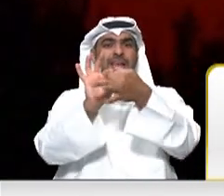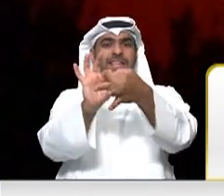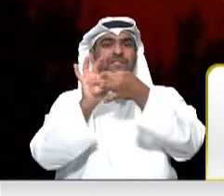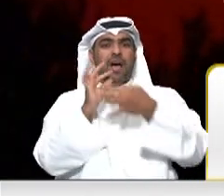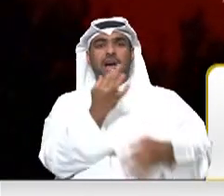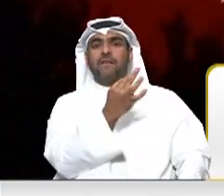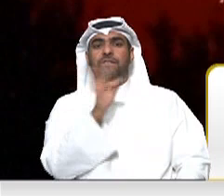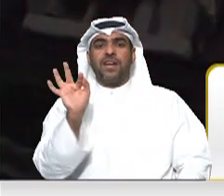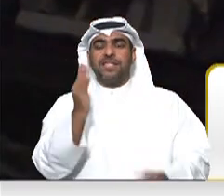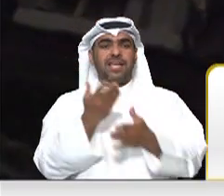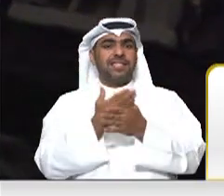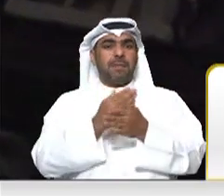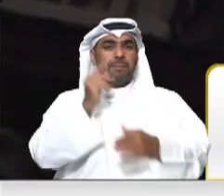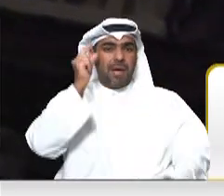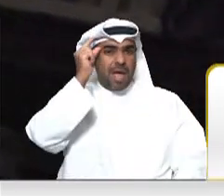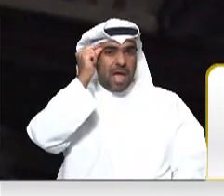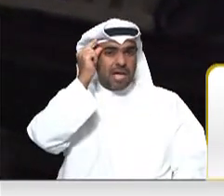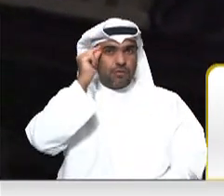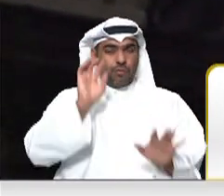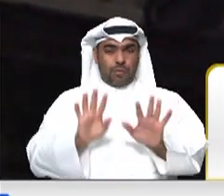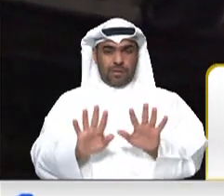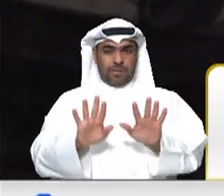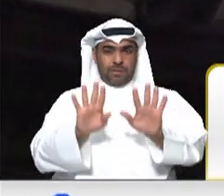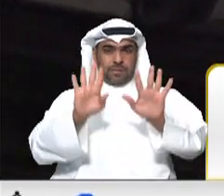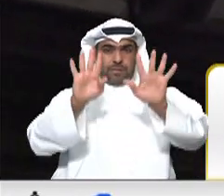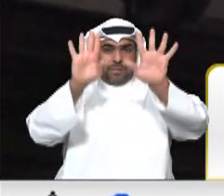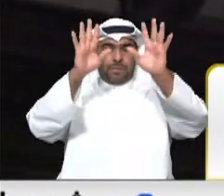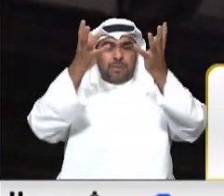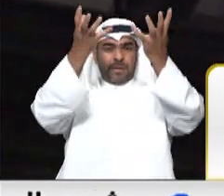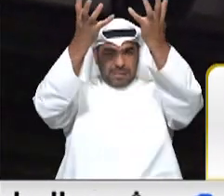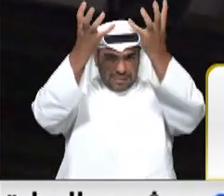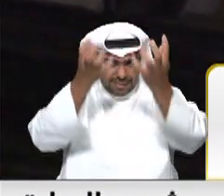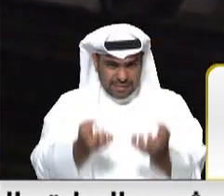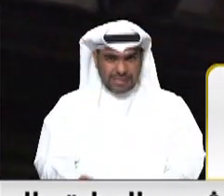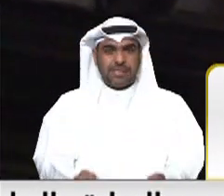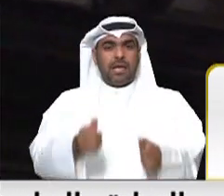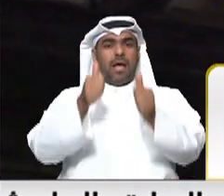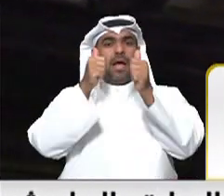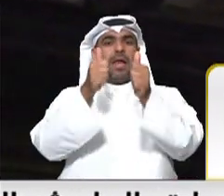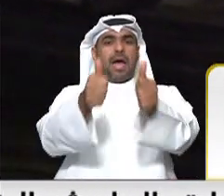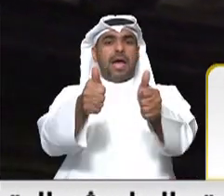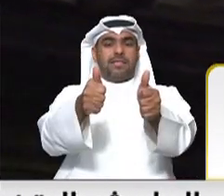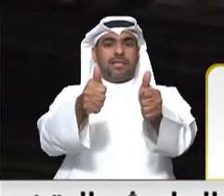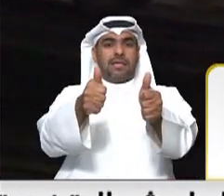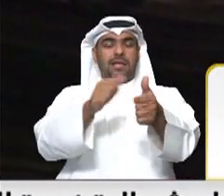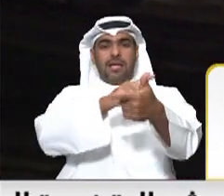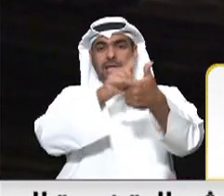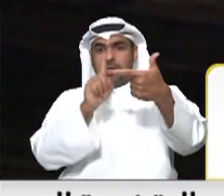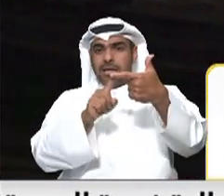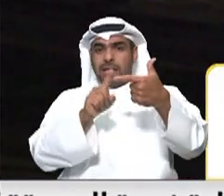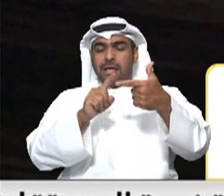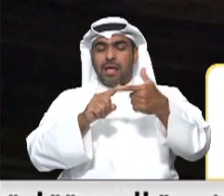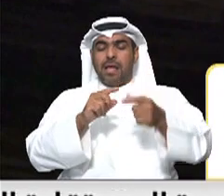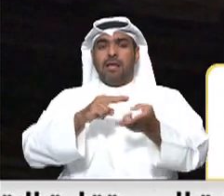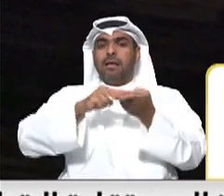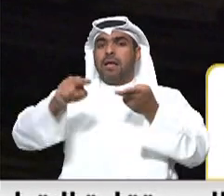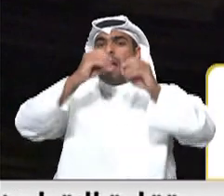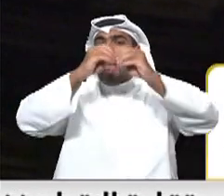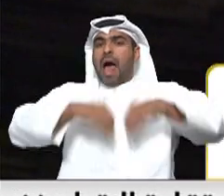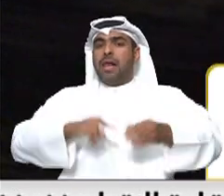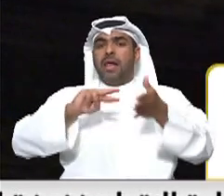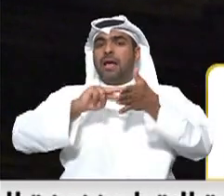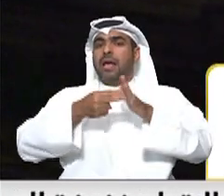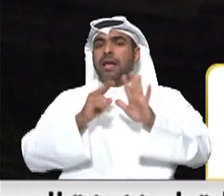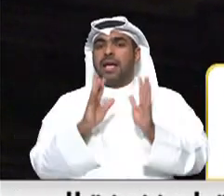ازاله الكربون والاداره الشامله للمخاطر المناخيه وتوفير حلول مبتكره لنقل